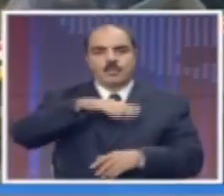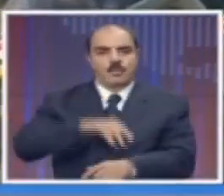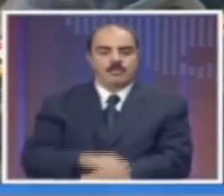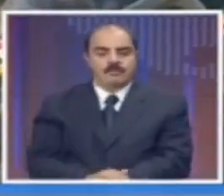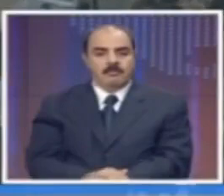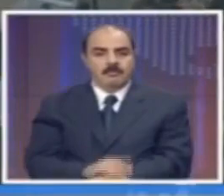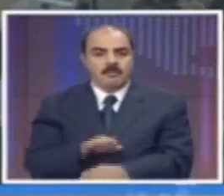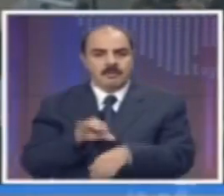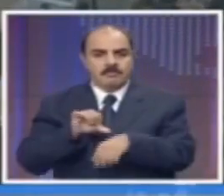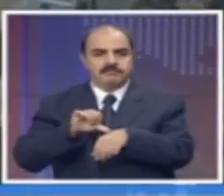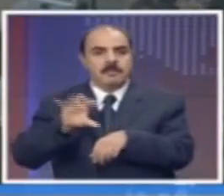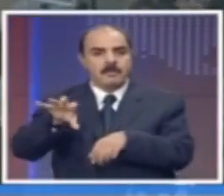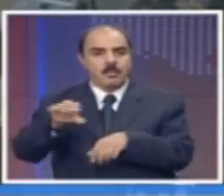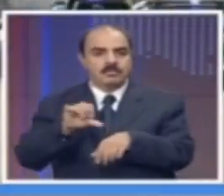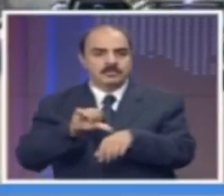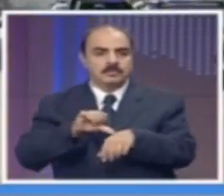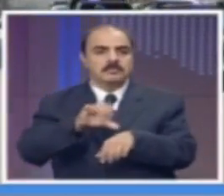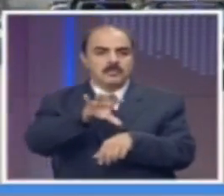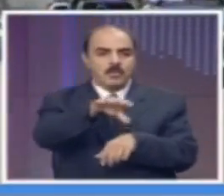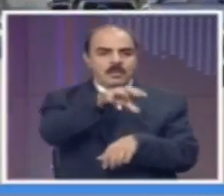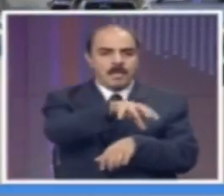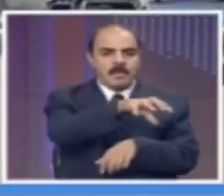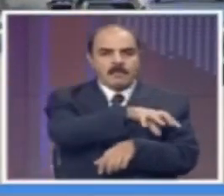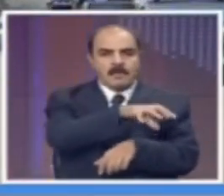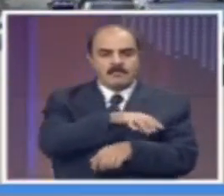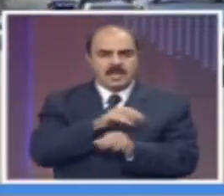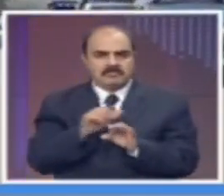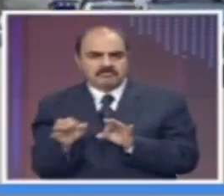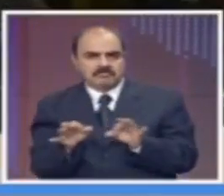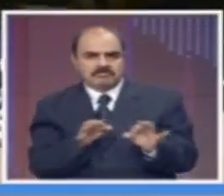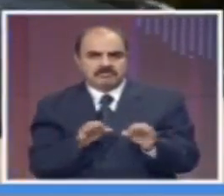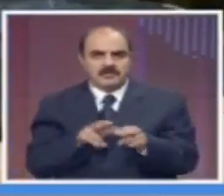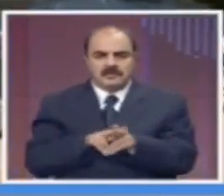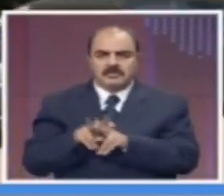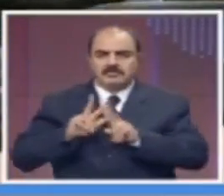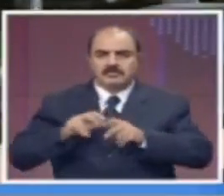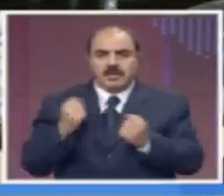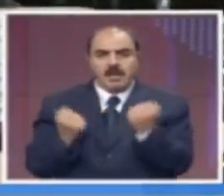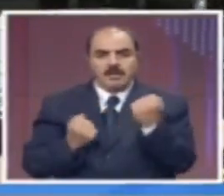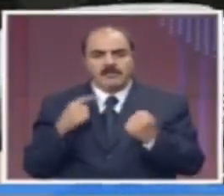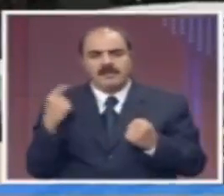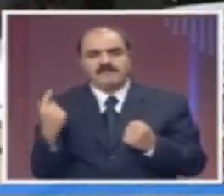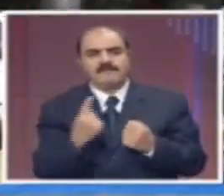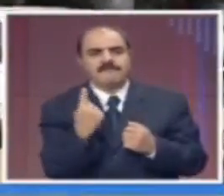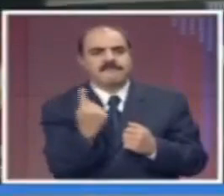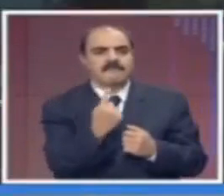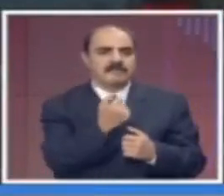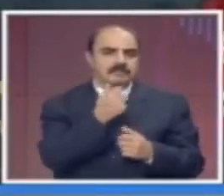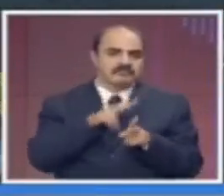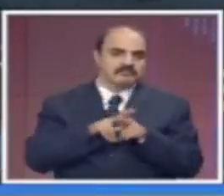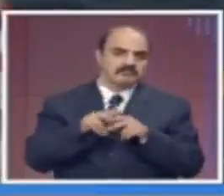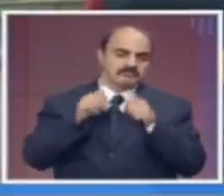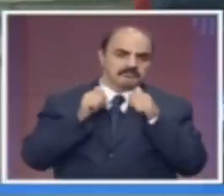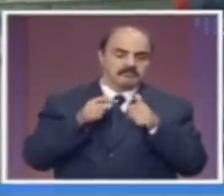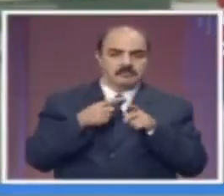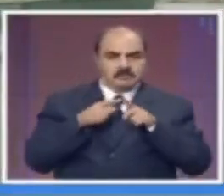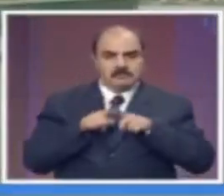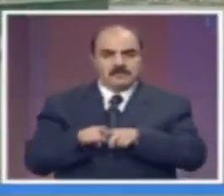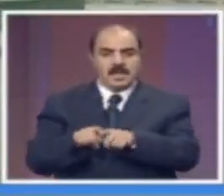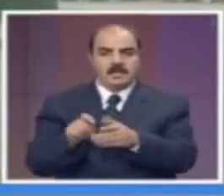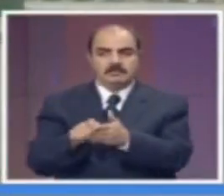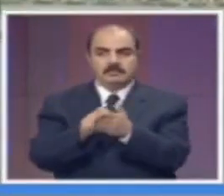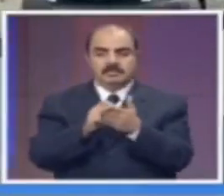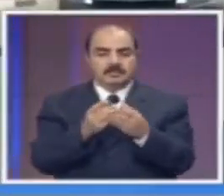ووضع ارتكازات أمنية أمامها، مع إجراء عمليات تمشيط متواصل بمحيط اللجان. بالتزامن مع تلك